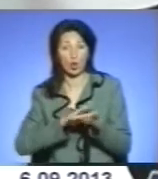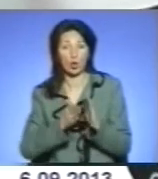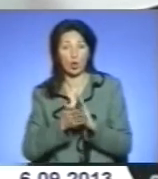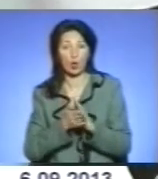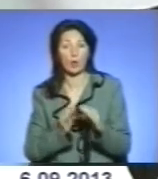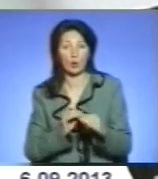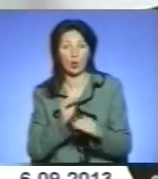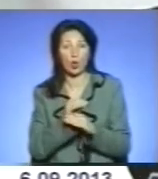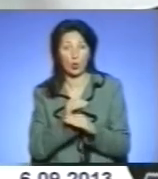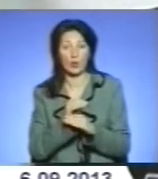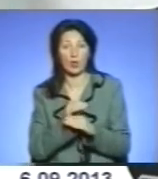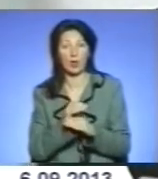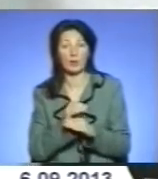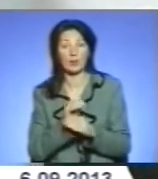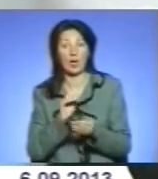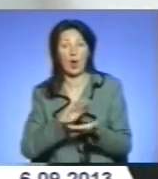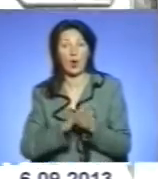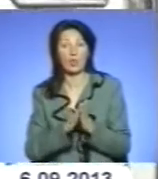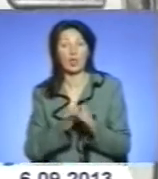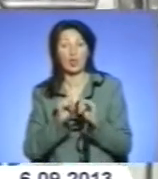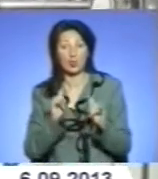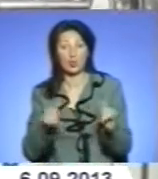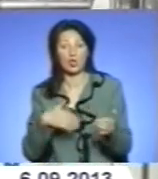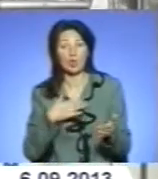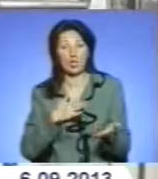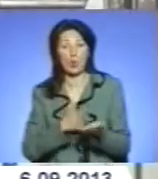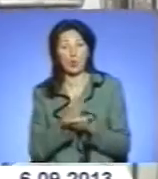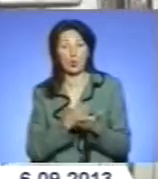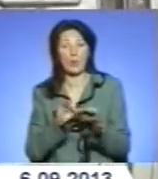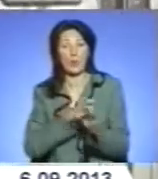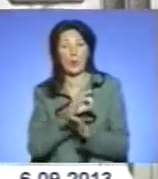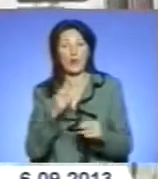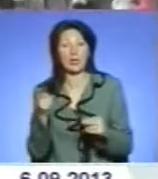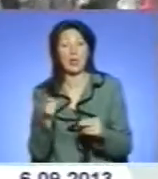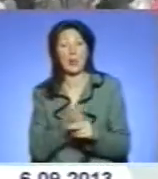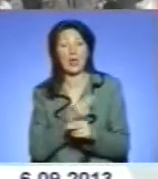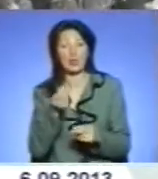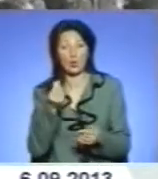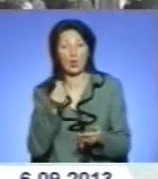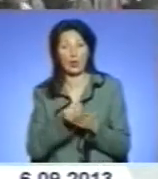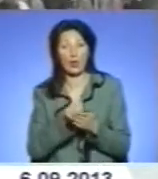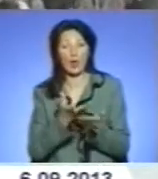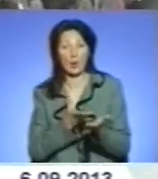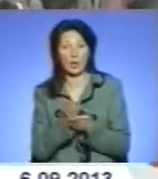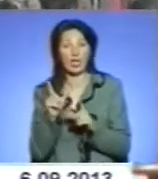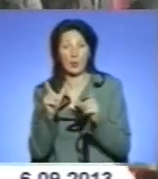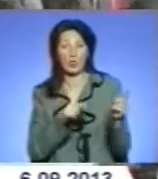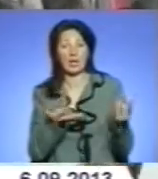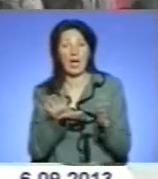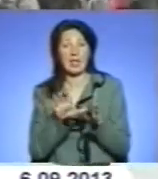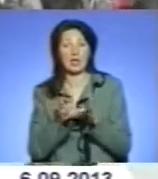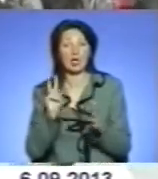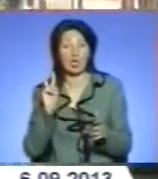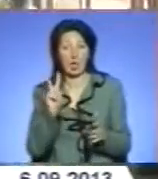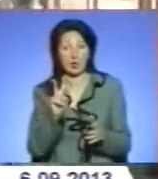на розповсюдження наших послуг. Проект безготівкової плати за проїзд у електротранспорті у міськраді